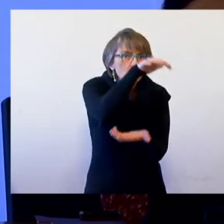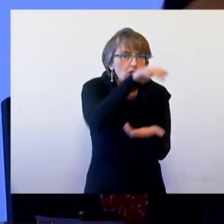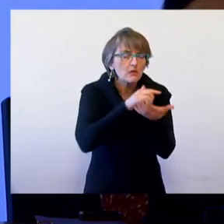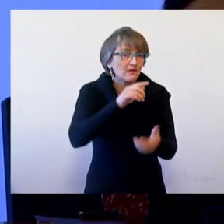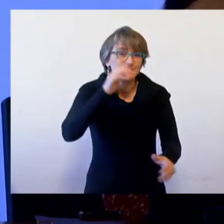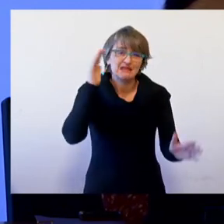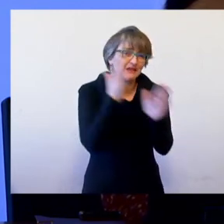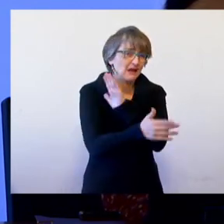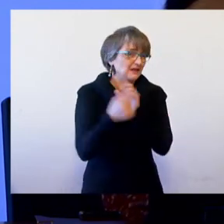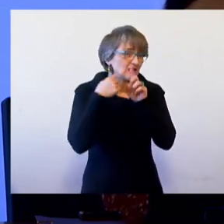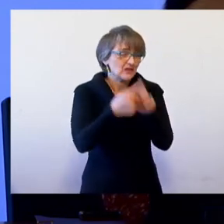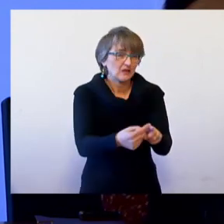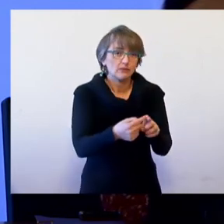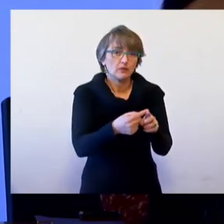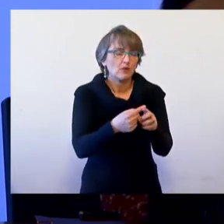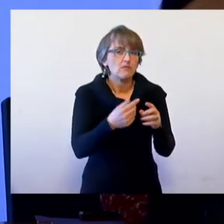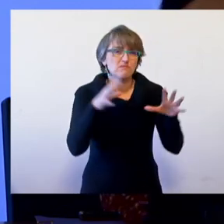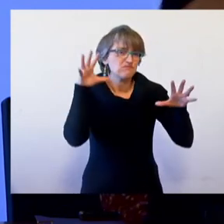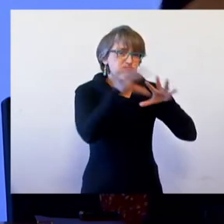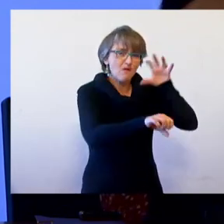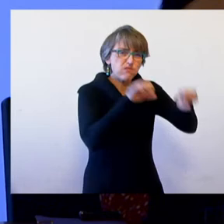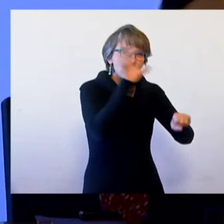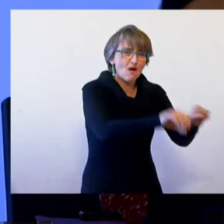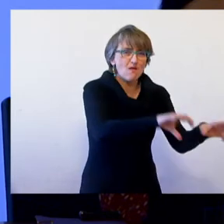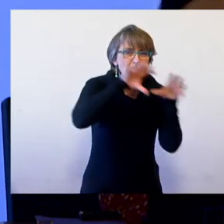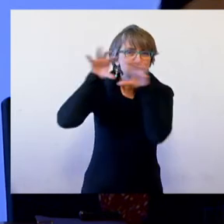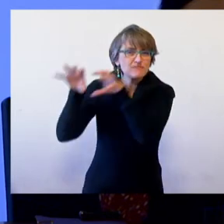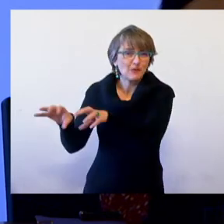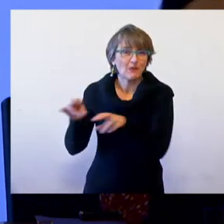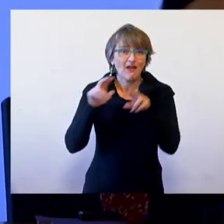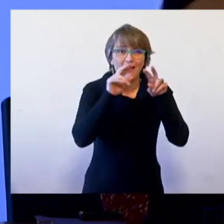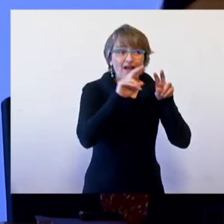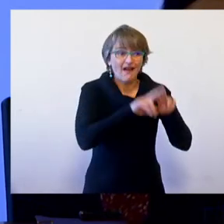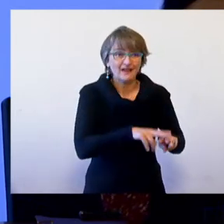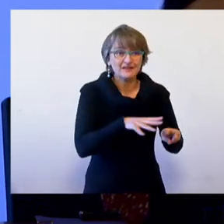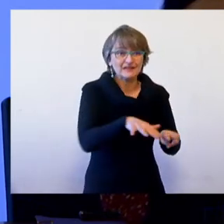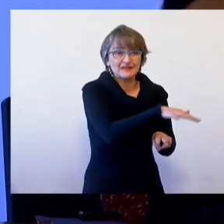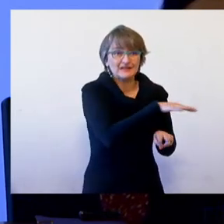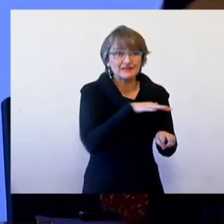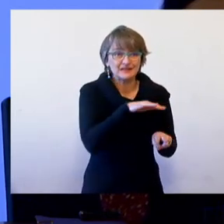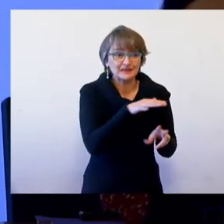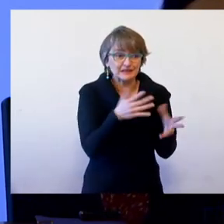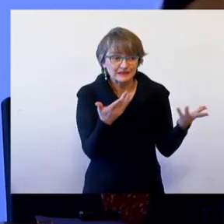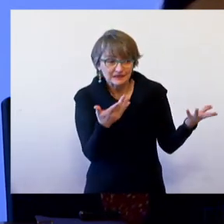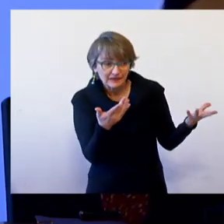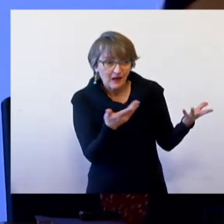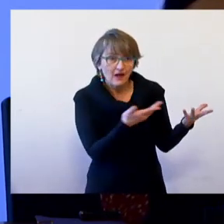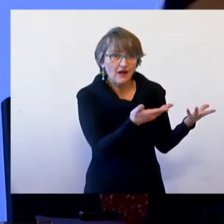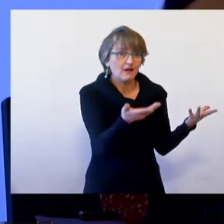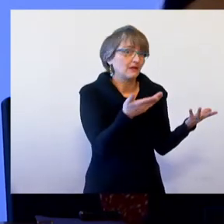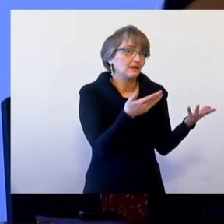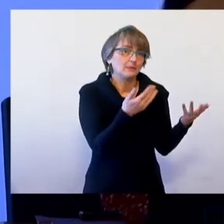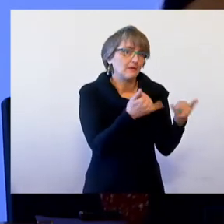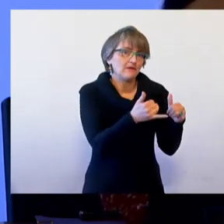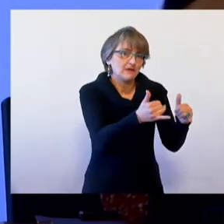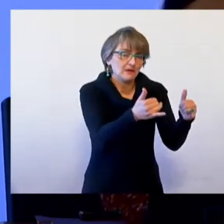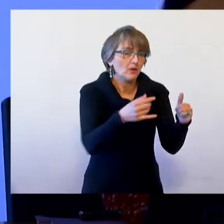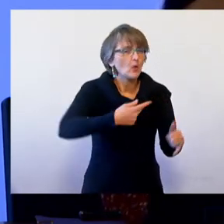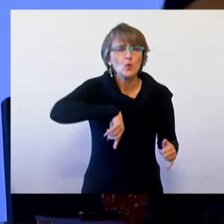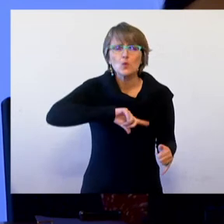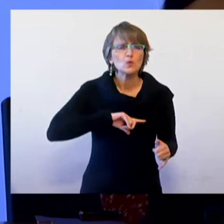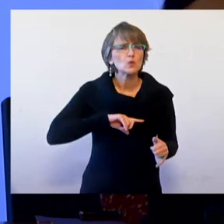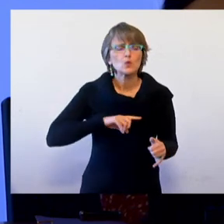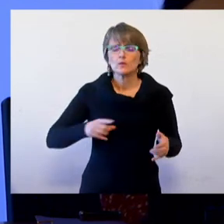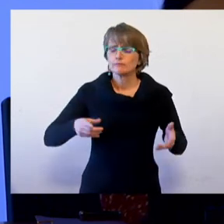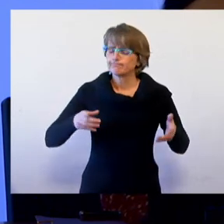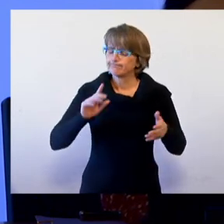gros, si je puis utiliser cette expression. Mais notre résolution là-dessus, elle est totale. L'autorité publique doit être